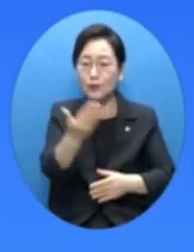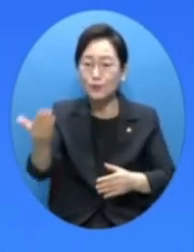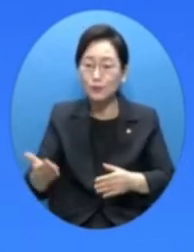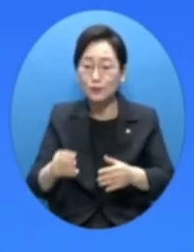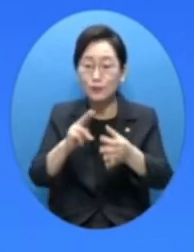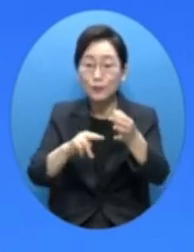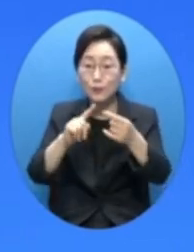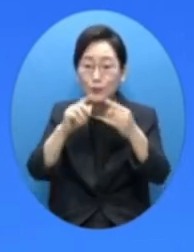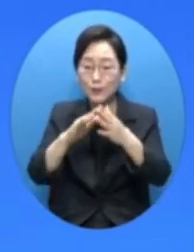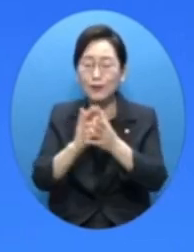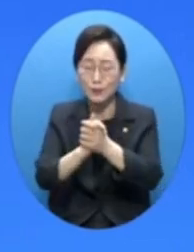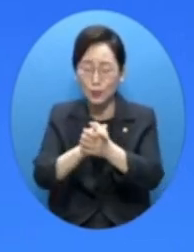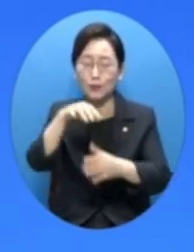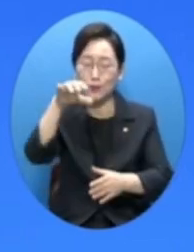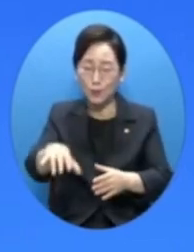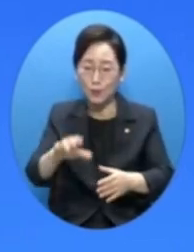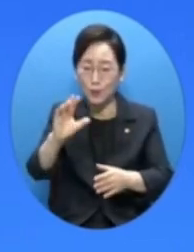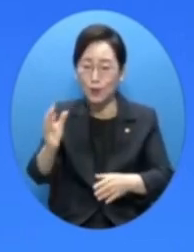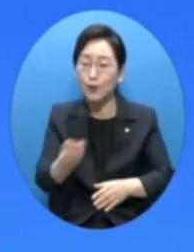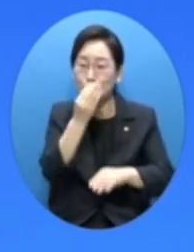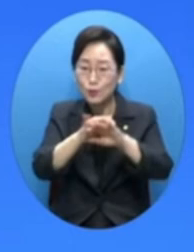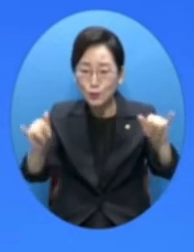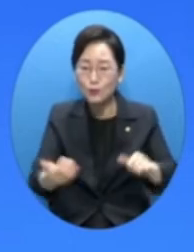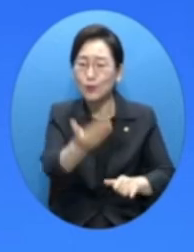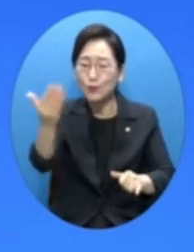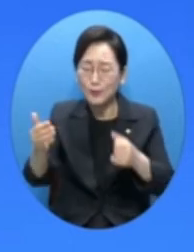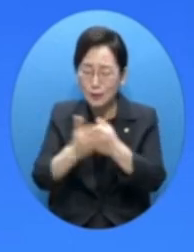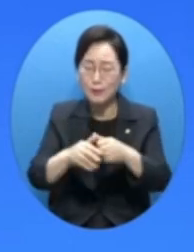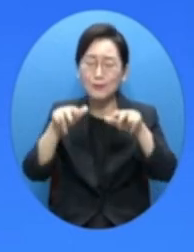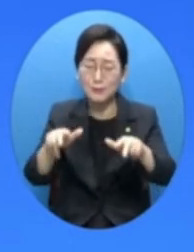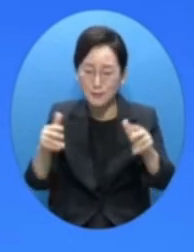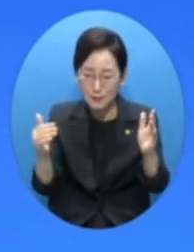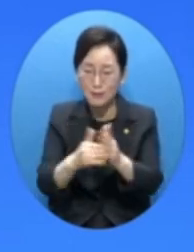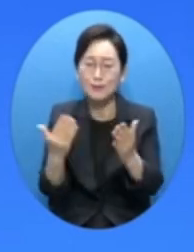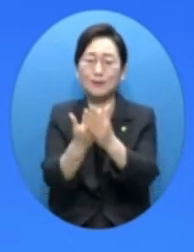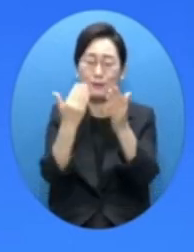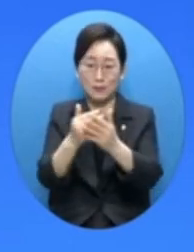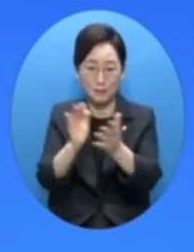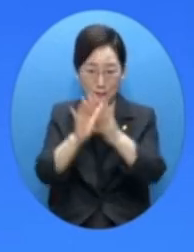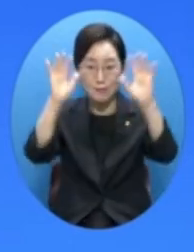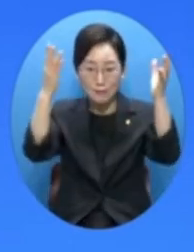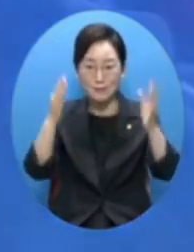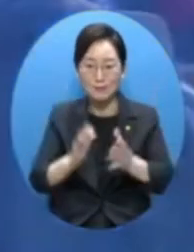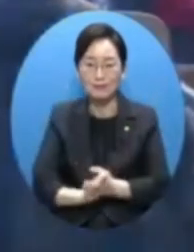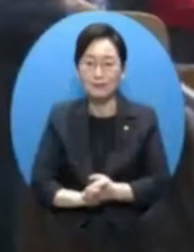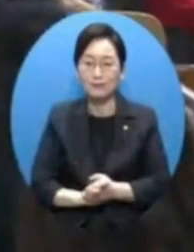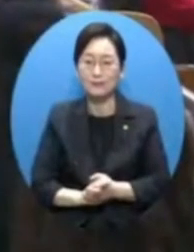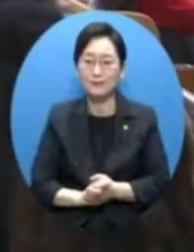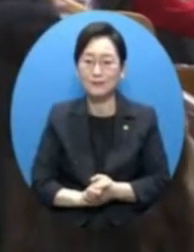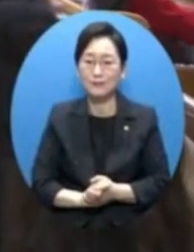교회입니다. 기도하는 성도들 때문에 오늘 있게 된 것입니다. 할렐루야.